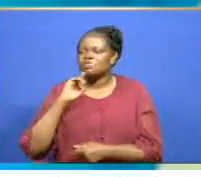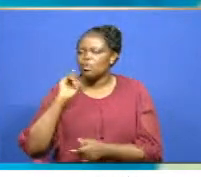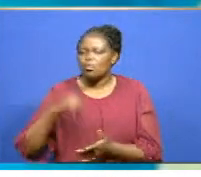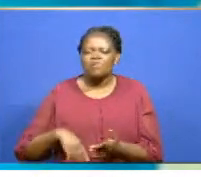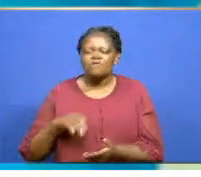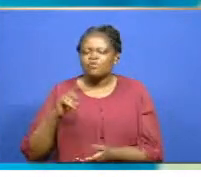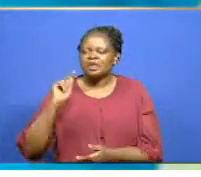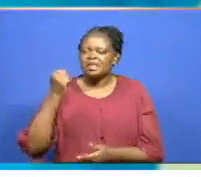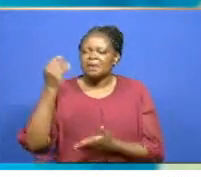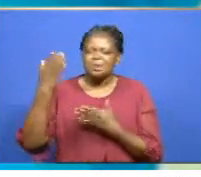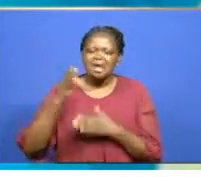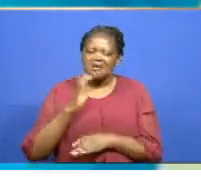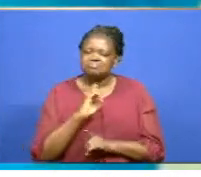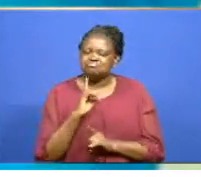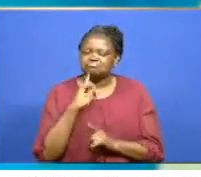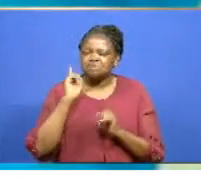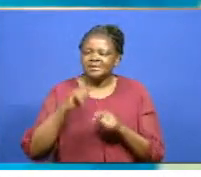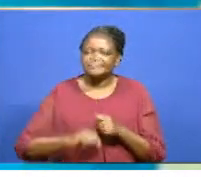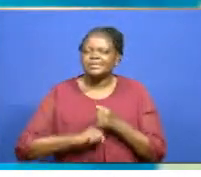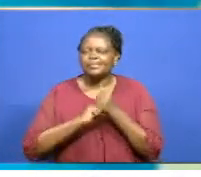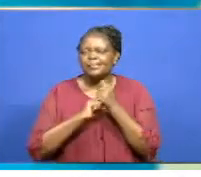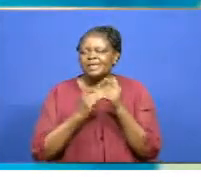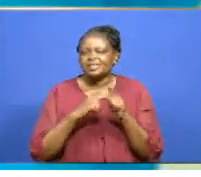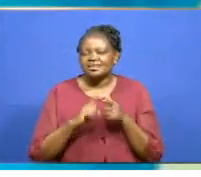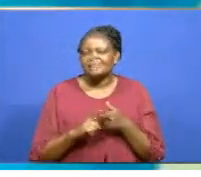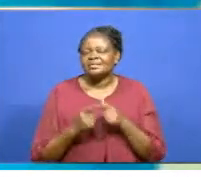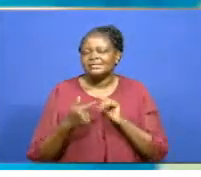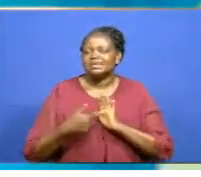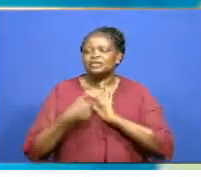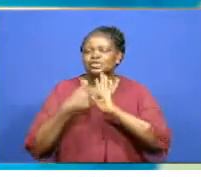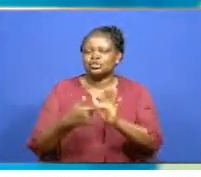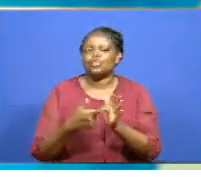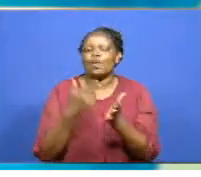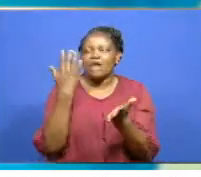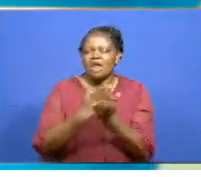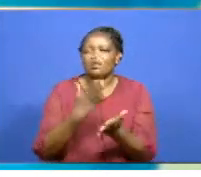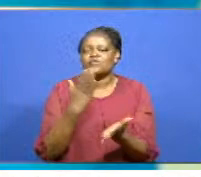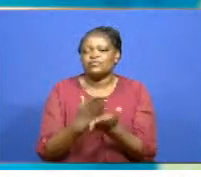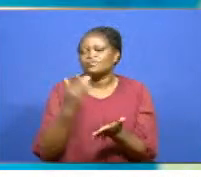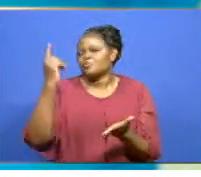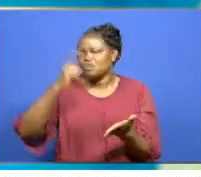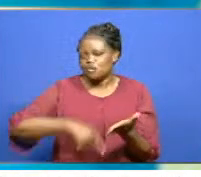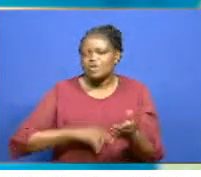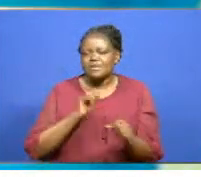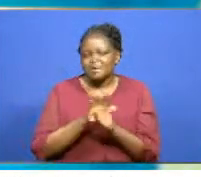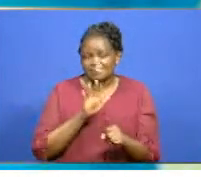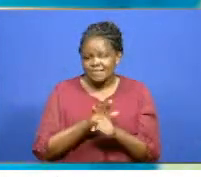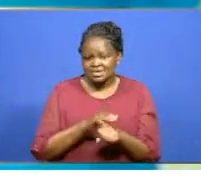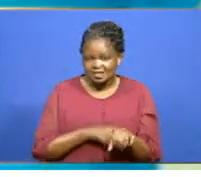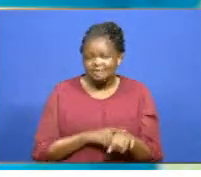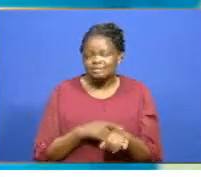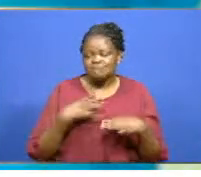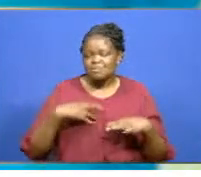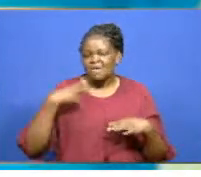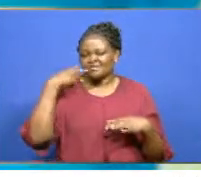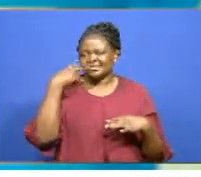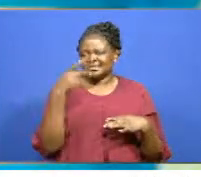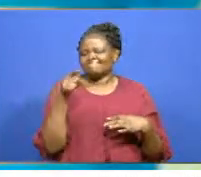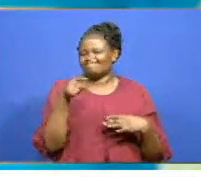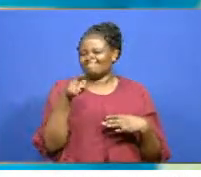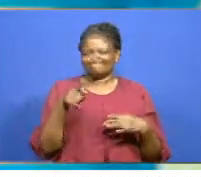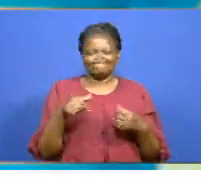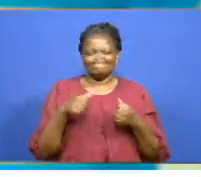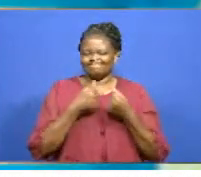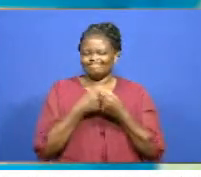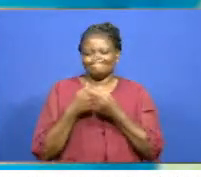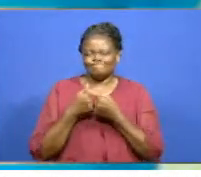candidate, tutaweza kuwa support. Na wanadhihirisha kitu ambacho kwa wakati mwingi watu wamekuwa tilia shaka,